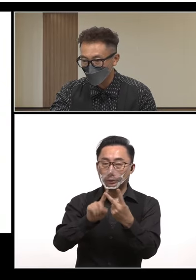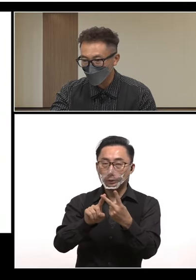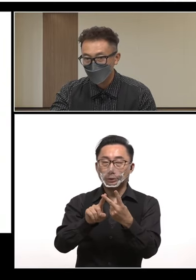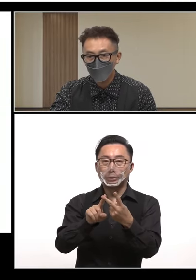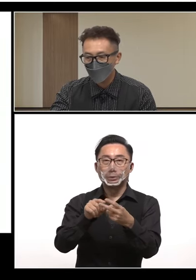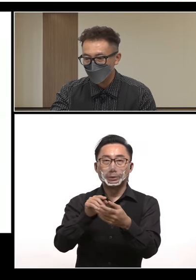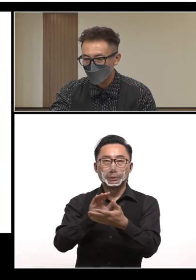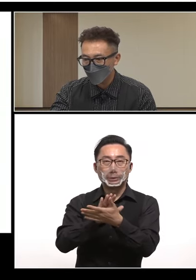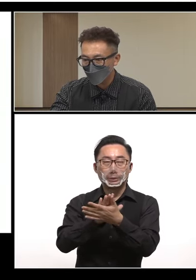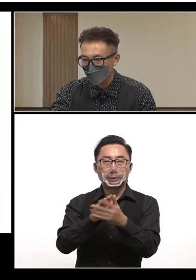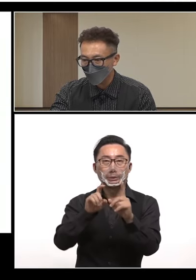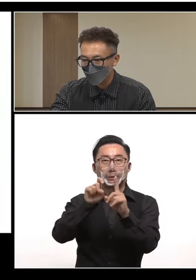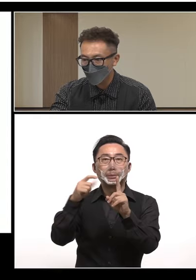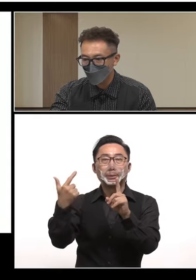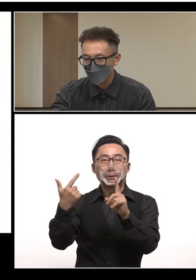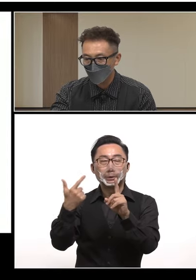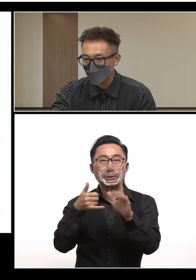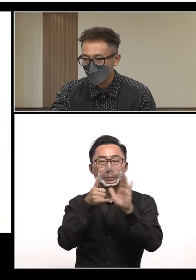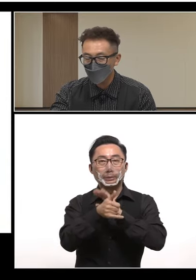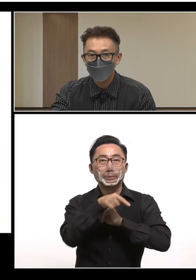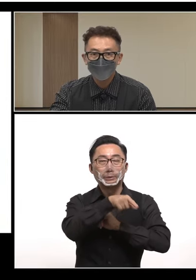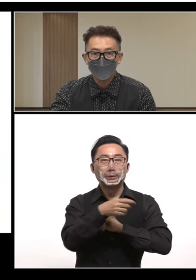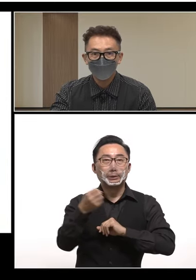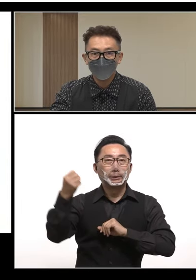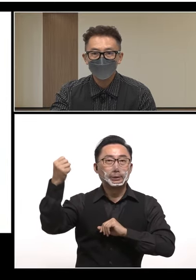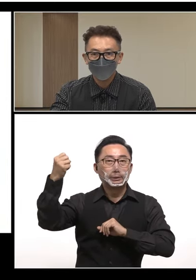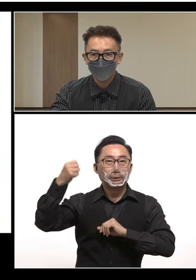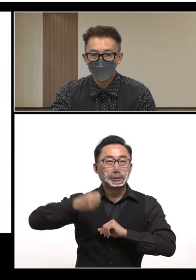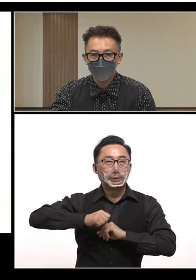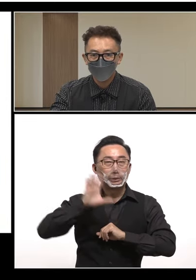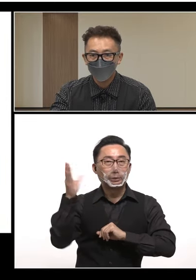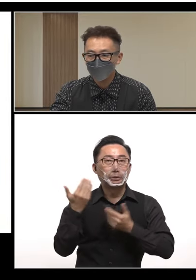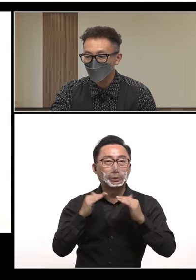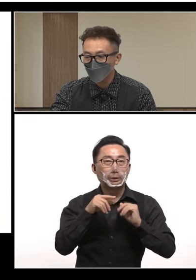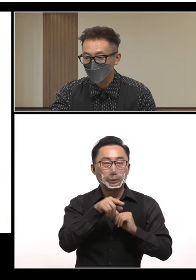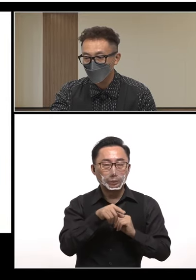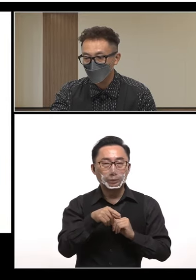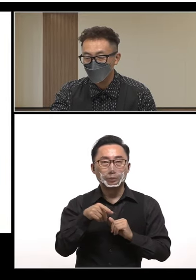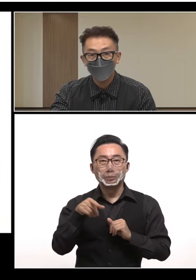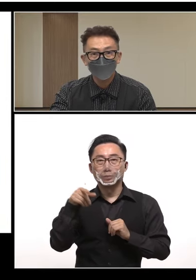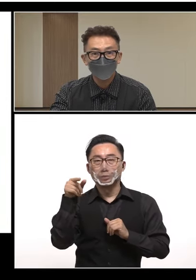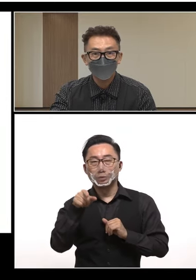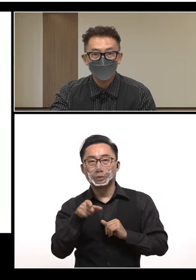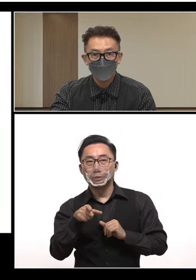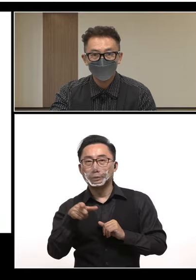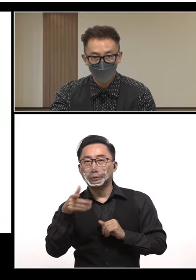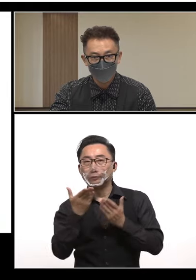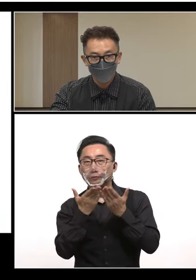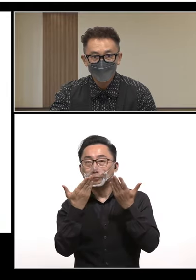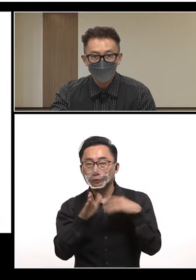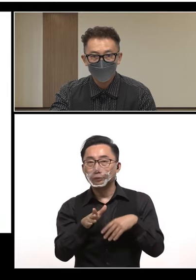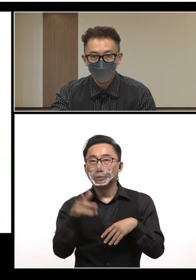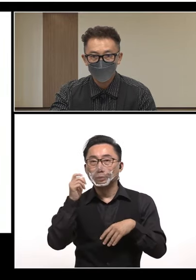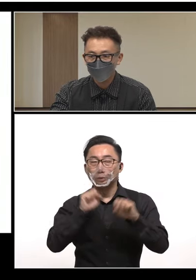時間啦。98年咧就已經入職啦嚇。咁頭先都講過其實我會安排好多唔同嘅課外活動啦，俾啲同學